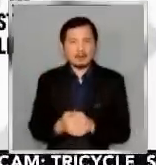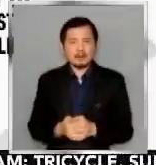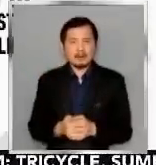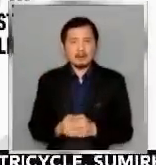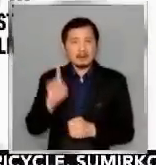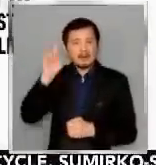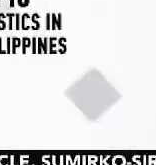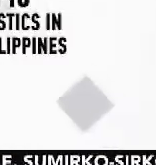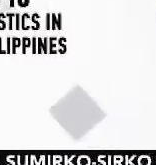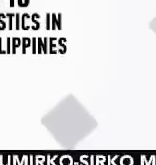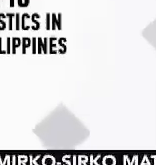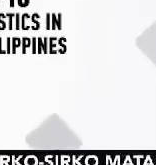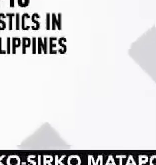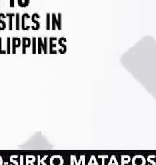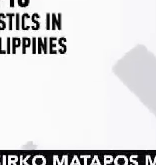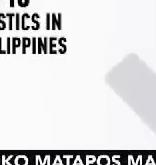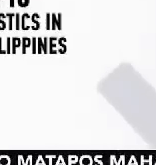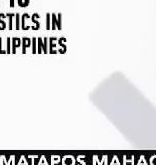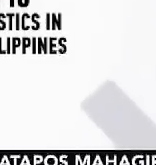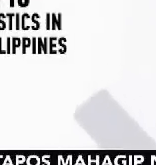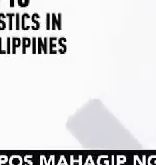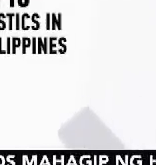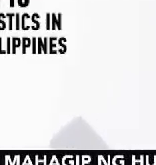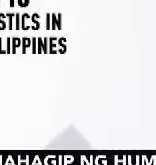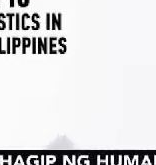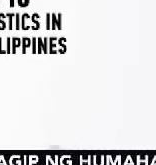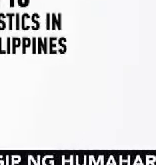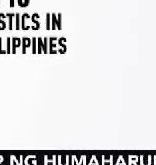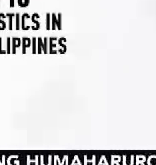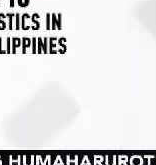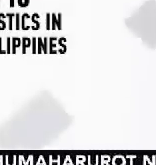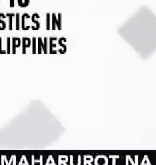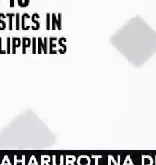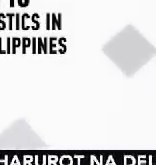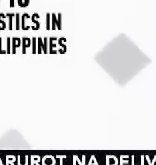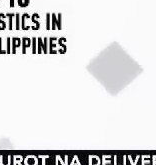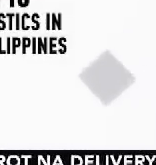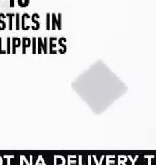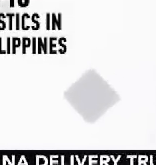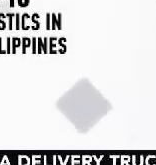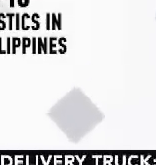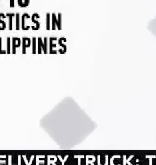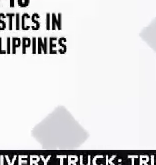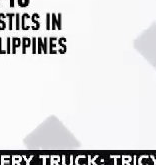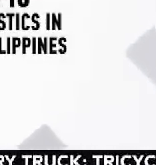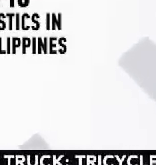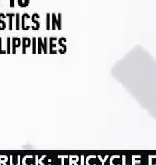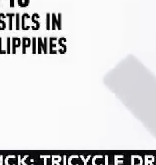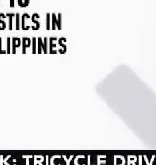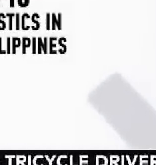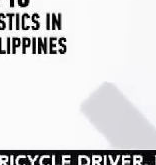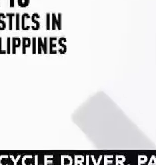35% po ay napupunta sa ating environment. Ibig sabihin, hindi siya properly na nadidispose, hindi siya